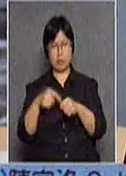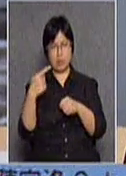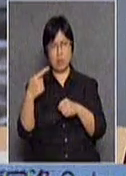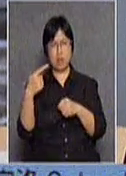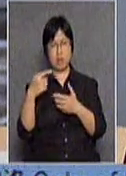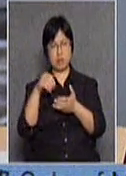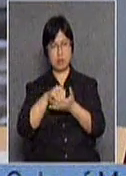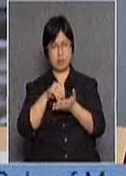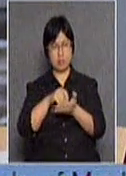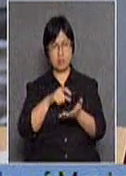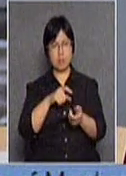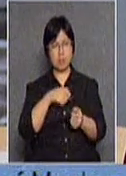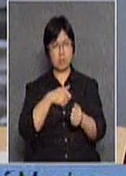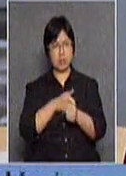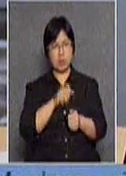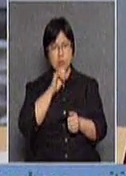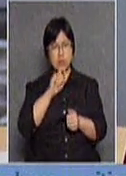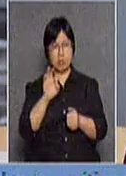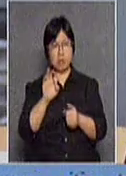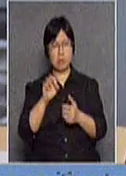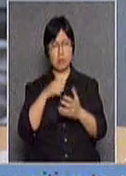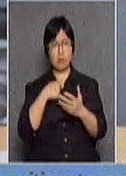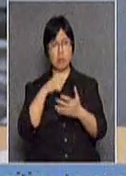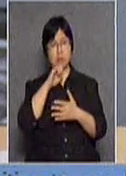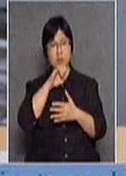規定啊！即係主席，我唔係講緊